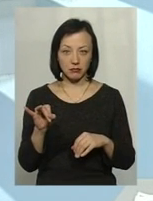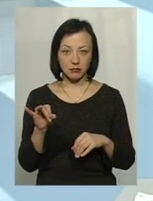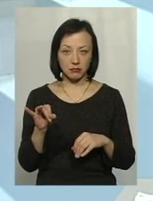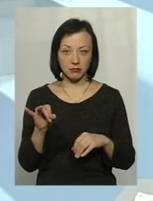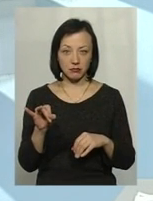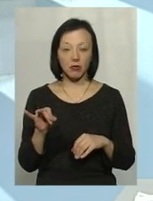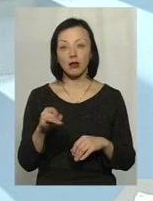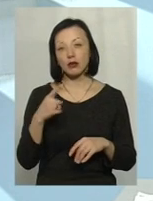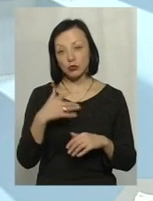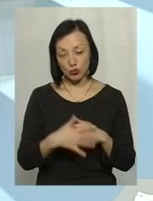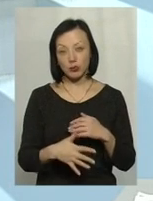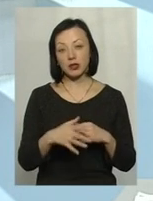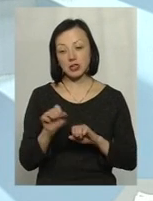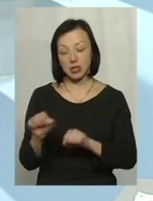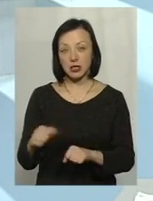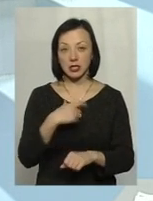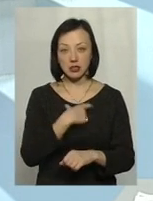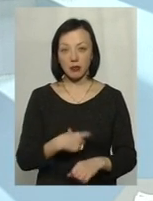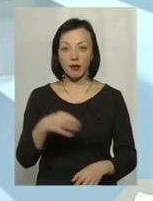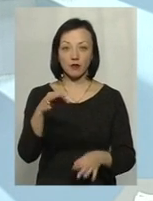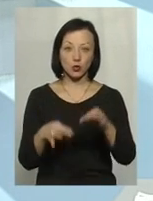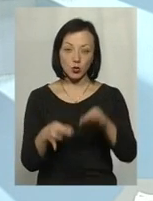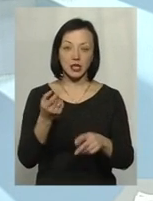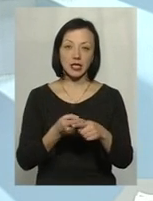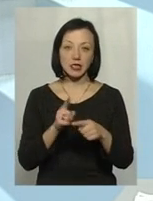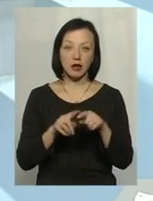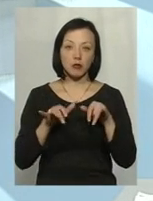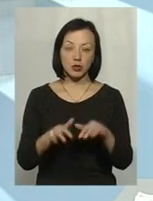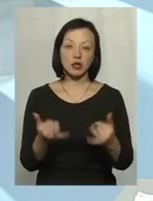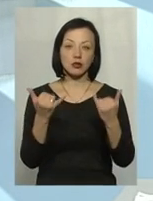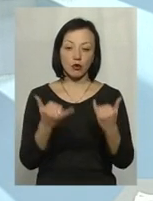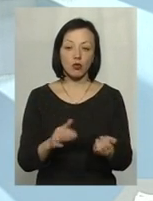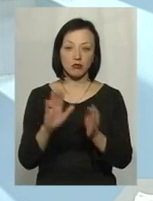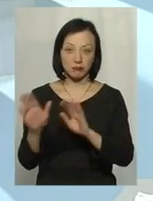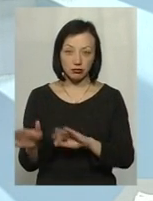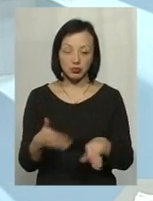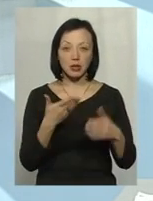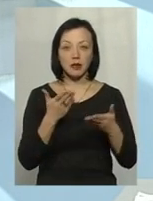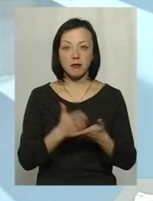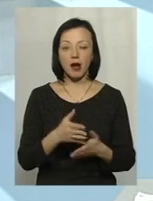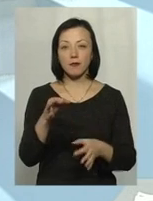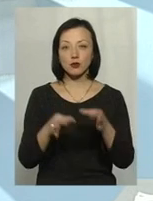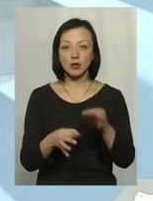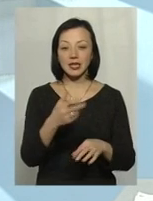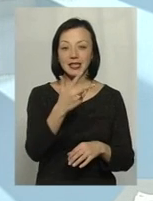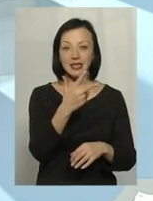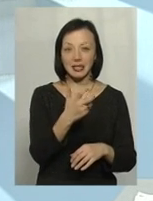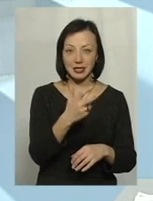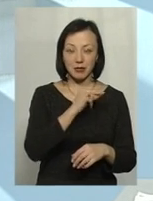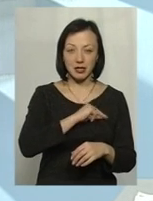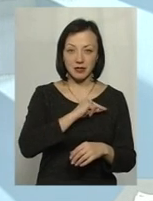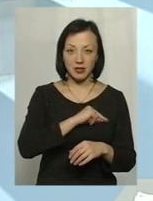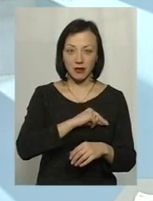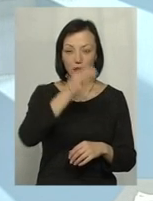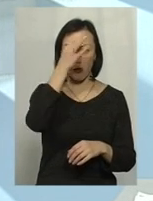звільнений, зрозуміло, що він захистить себе в суді, і цей процес сьогодні ми проходимо. Ми маємо в суді із 300